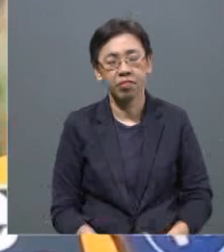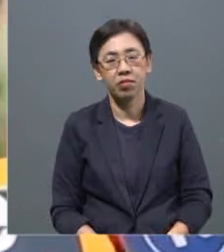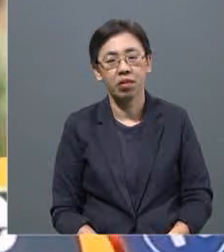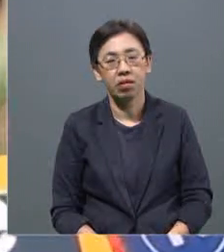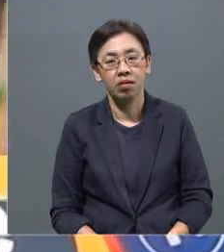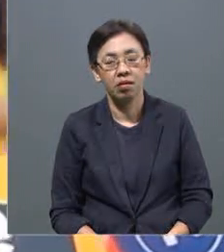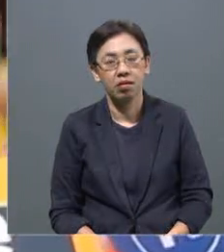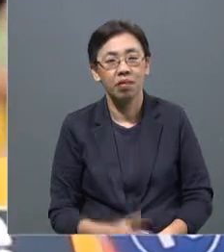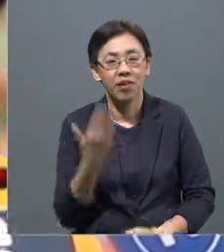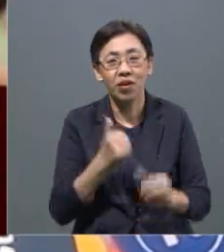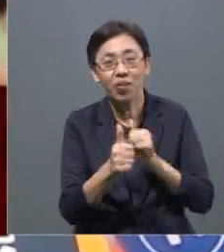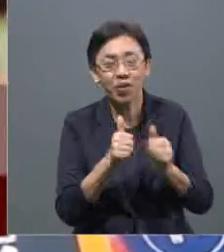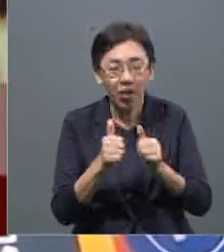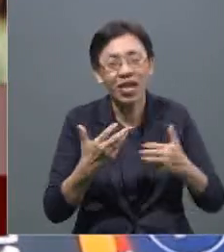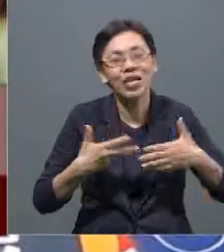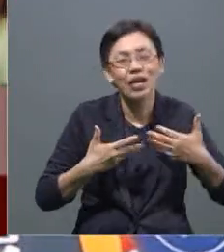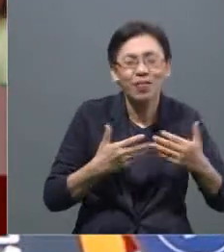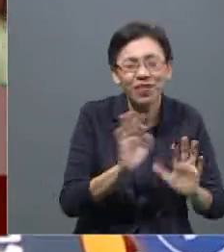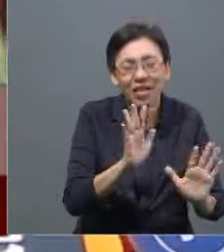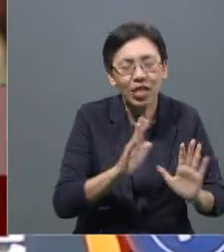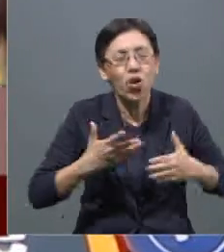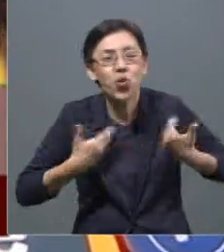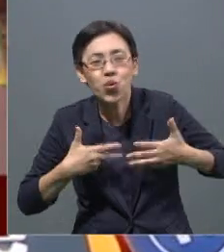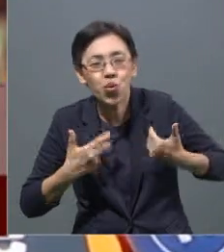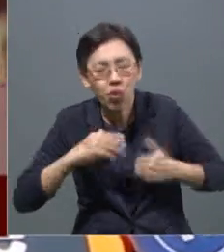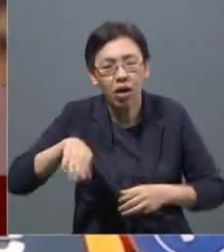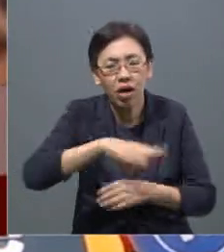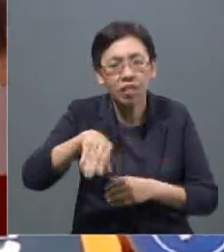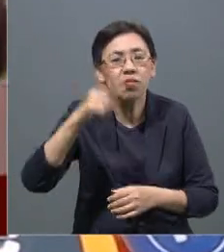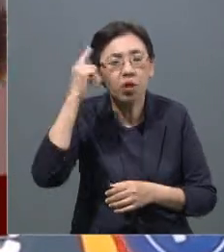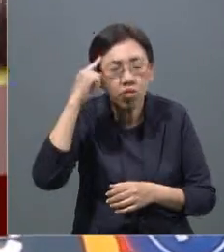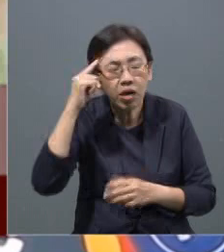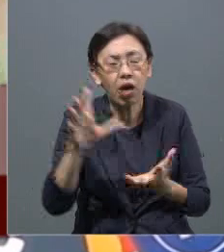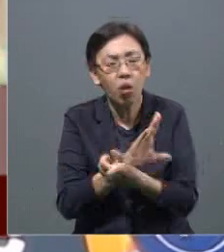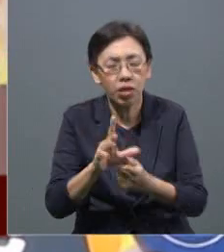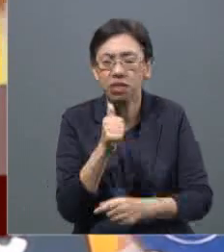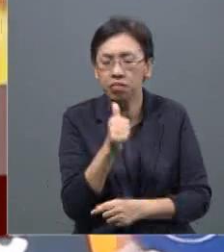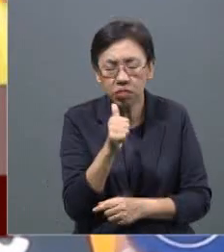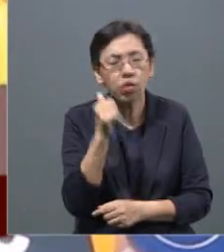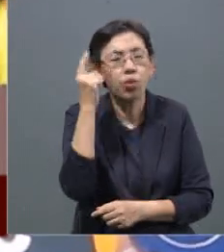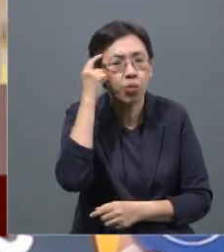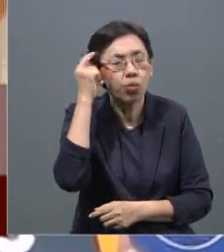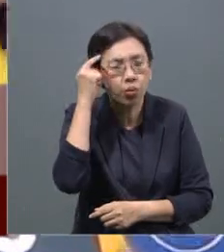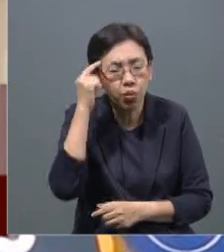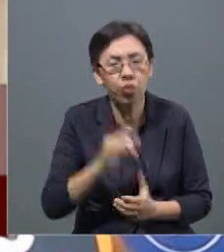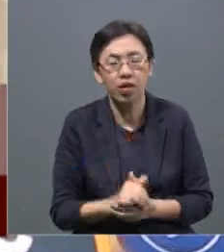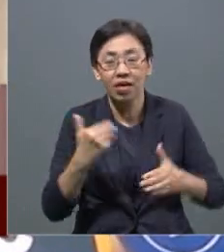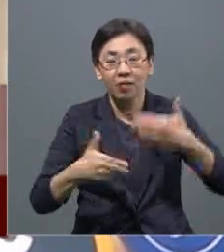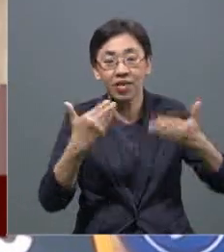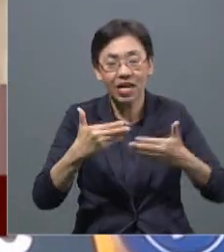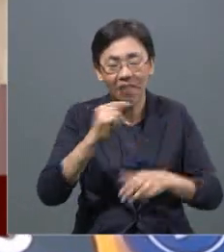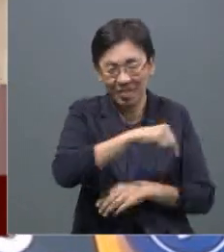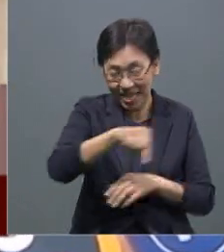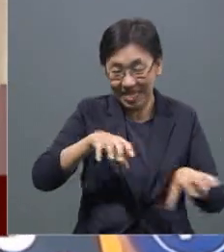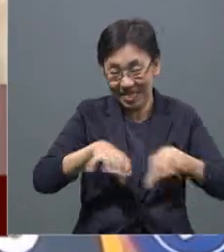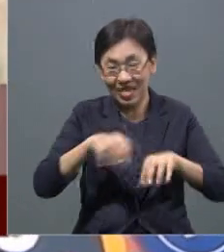นการประกวดแต่เน้นความสนุกสนานเน้นเพื่อที่จะให้รับรู้ว่าเรายังมีประเพณีที่ดีงามนอกเหนือจากหลายๆกิจกรรมที่เรากำลังดำเนิน